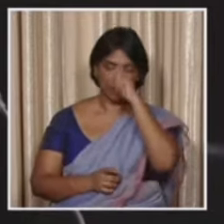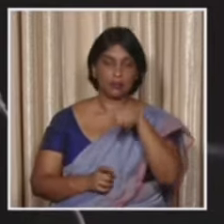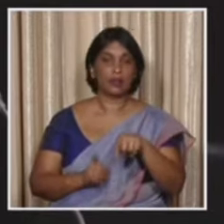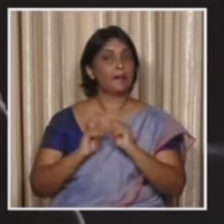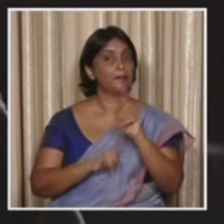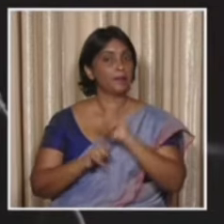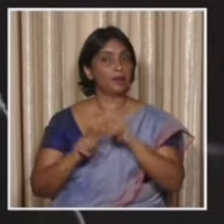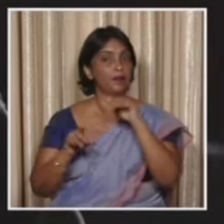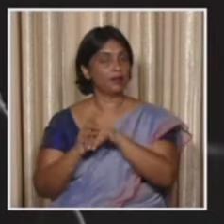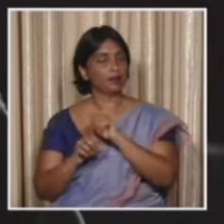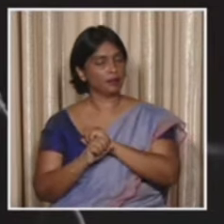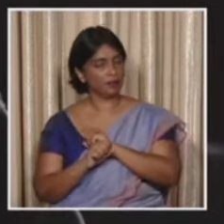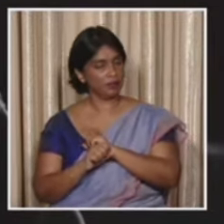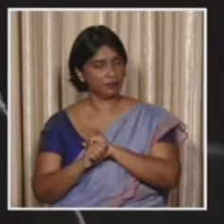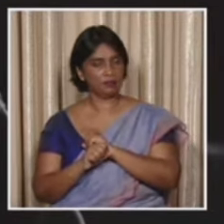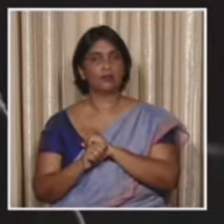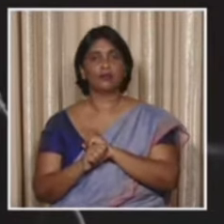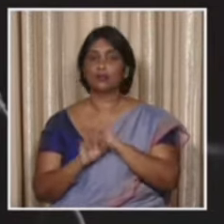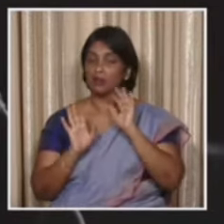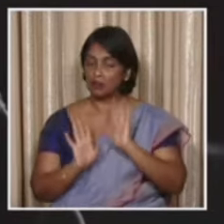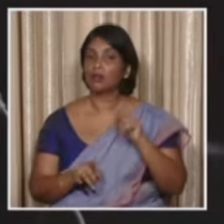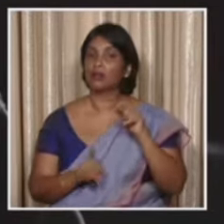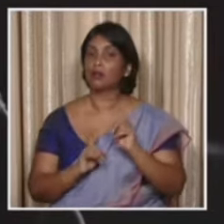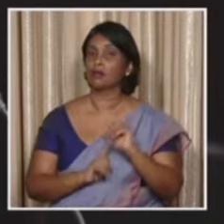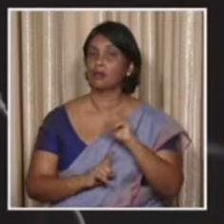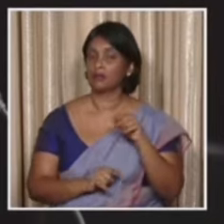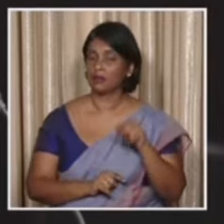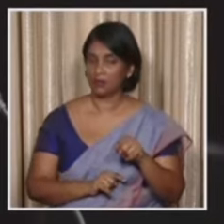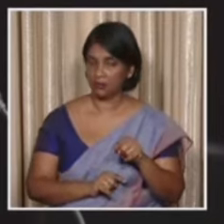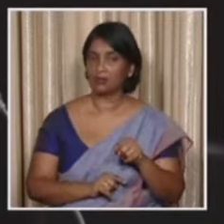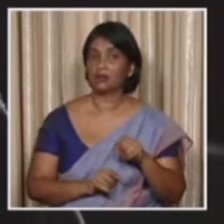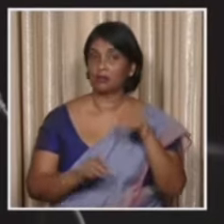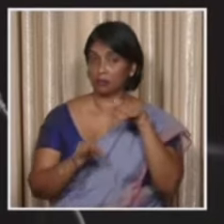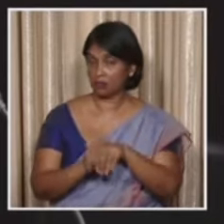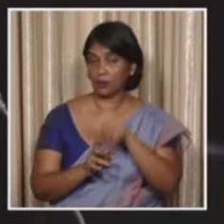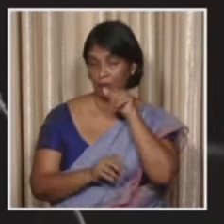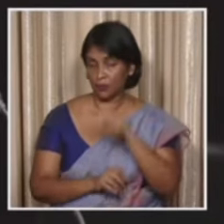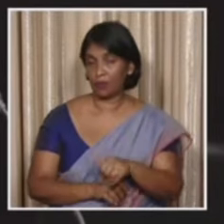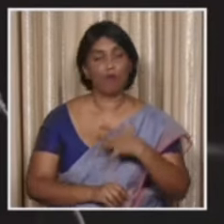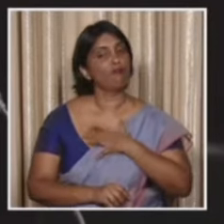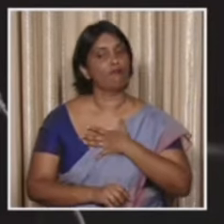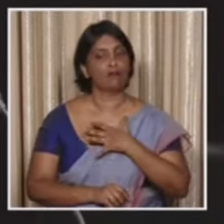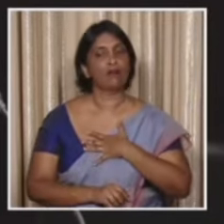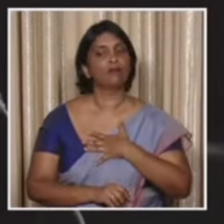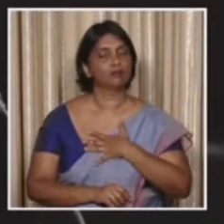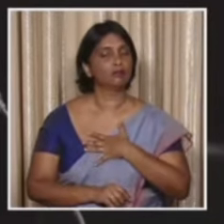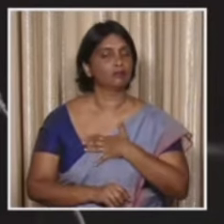சபையிலே இருந்திருக்க வேண்டிய ஒரு முக்கியமான குரல், இந்த நாட்டின் அரசியலிலே